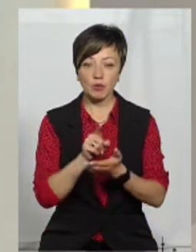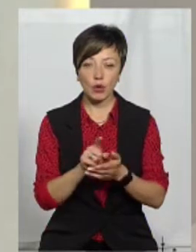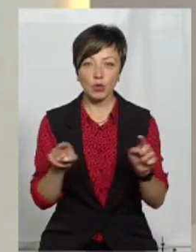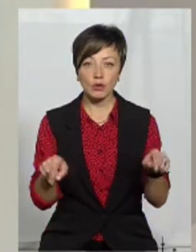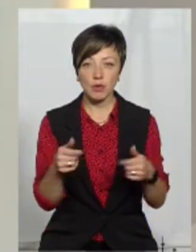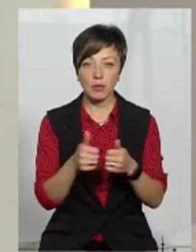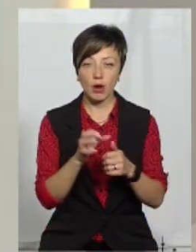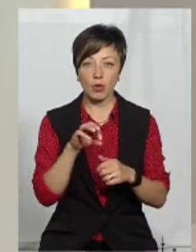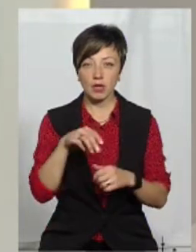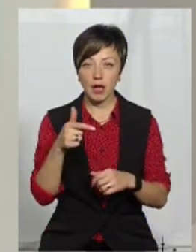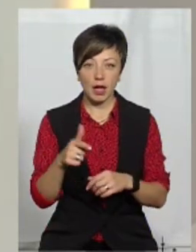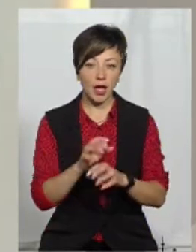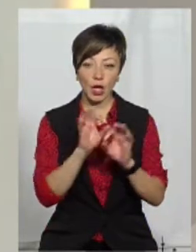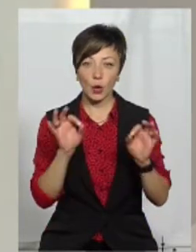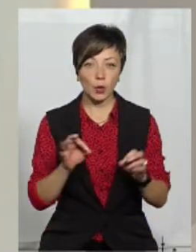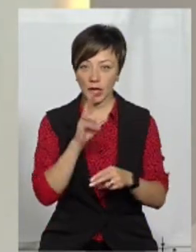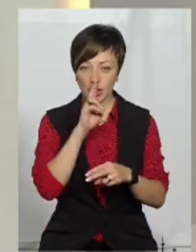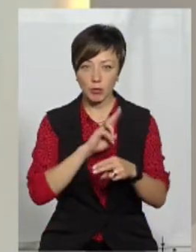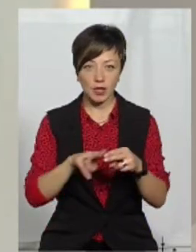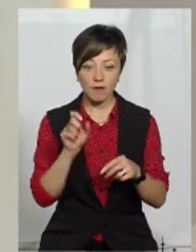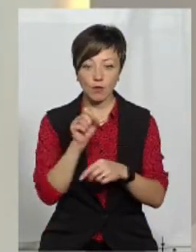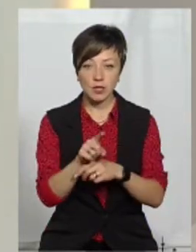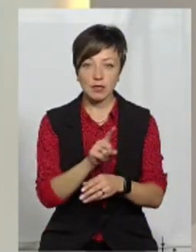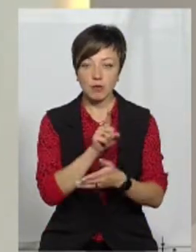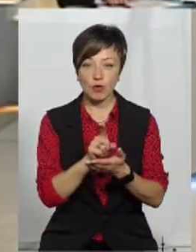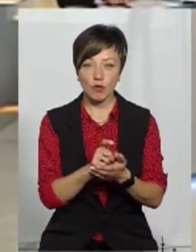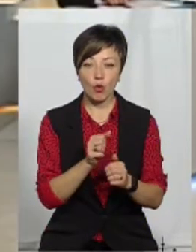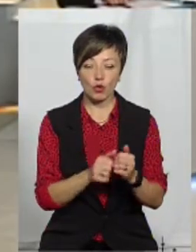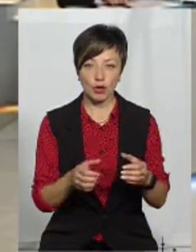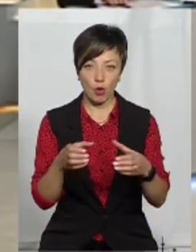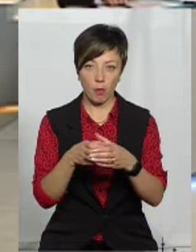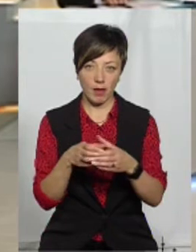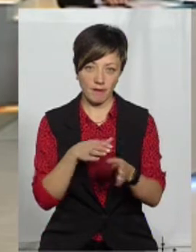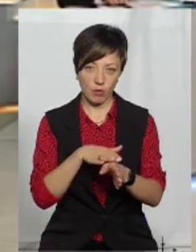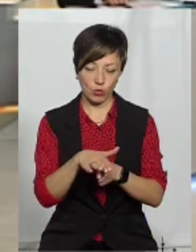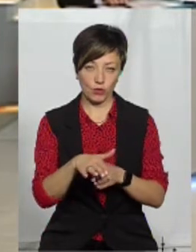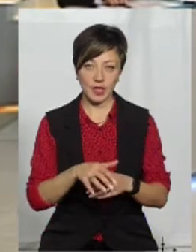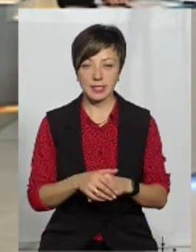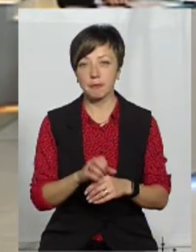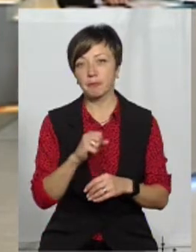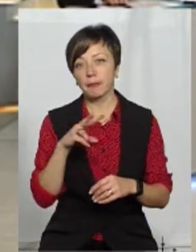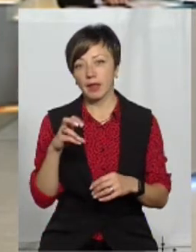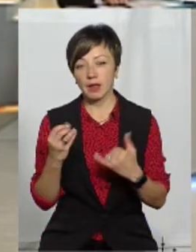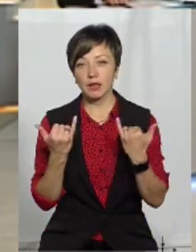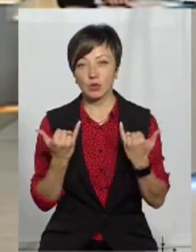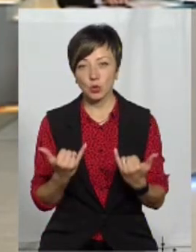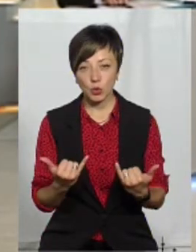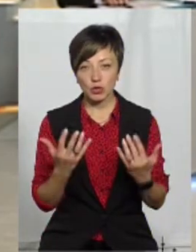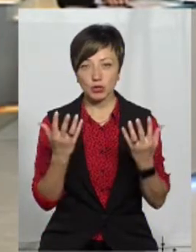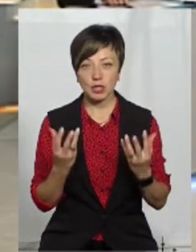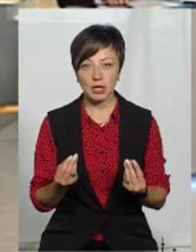ОТГ. Вони нікуди не подінуться, ці функції можуть виконуватися в кожній громаді. Ну, може, майже в кожній громаді. Але на сьогодні